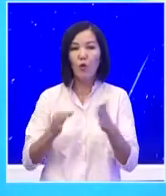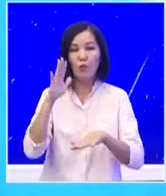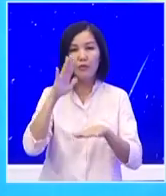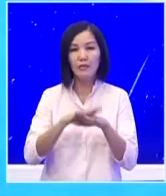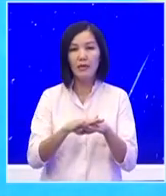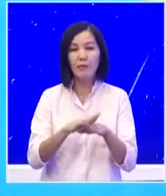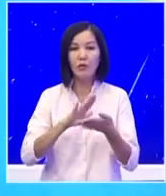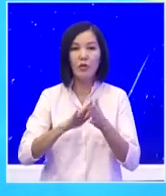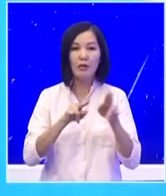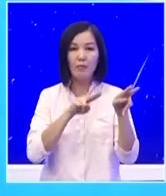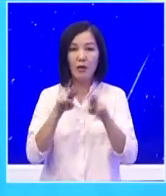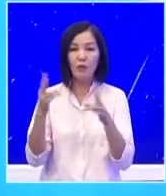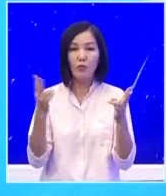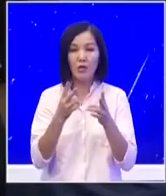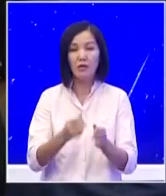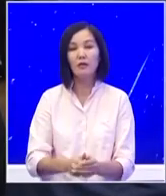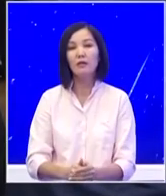жағдайды бақылауда ұстаңыздар.